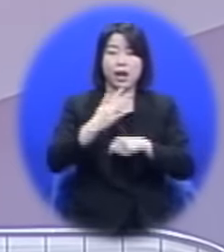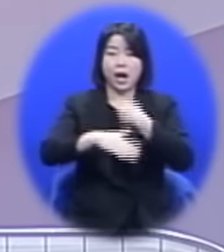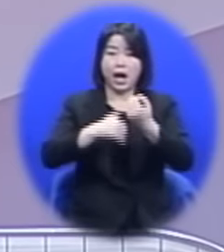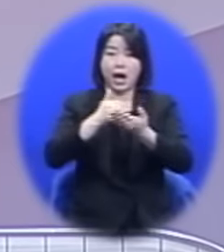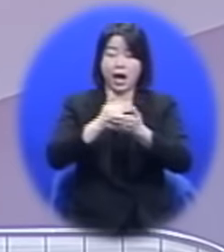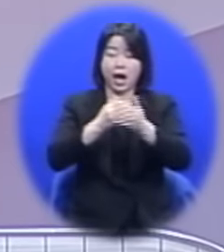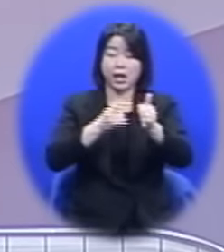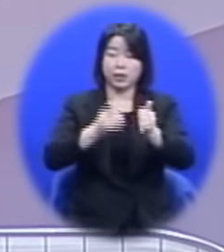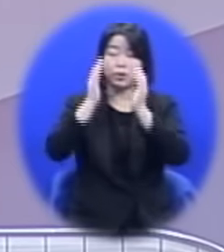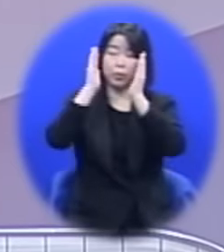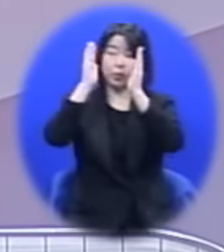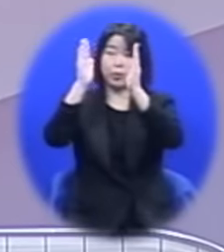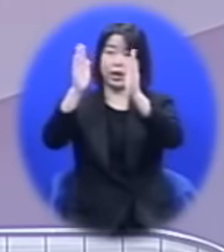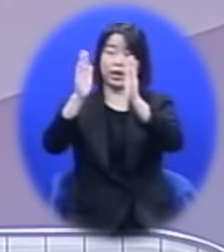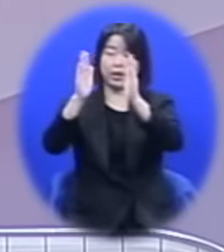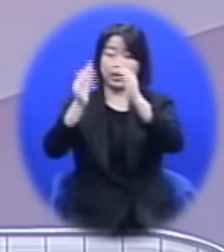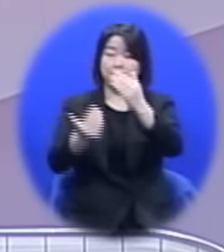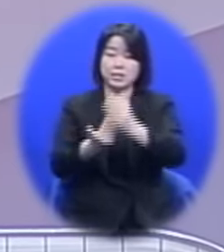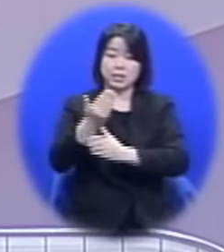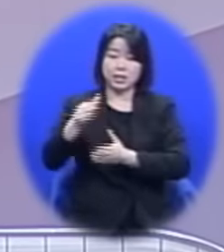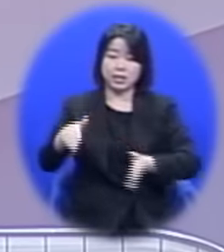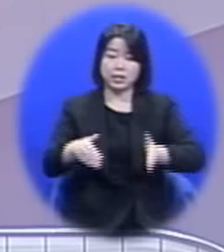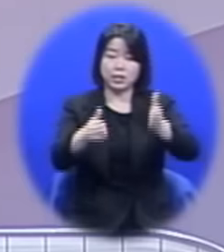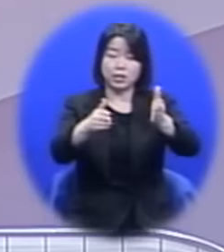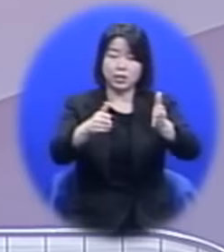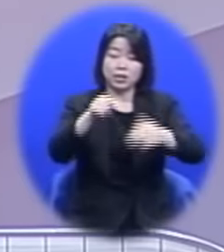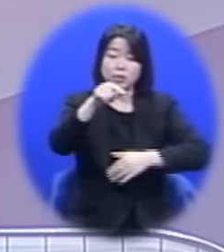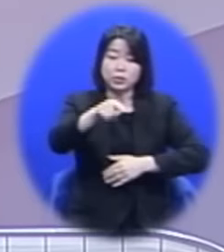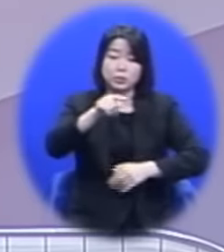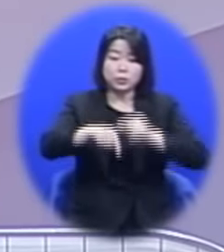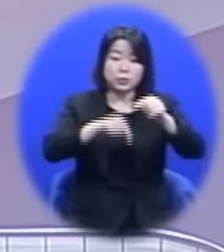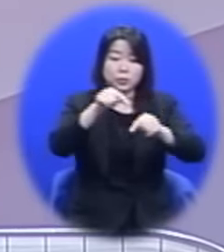하나님께로 향하여 난 길을 걸어가는 사람이거든요.